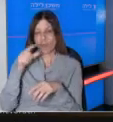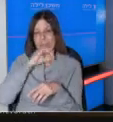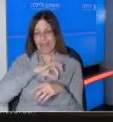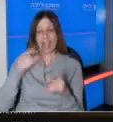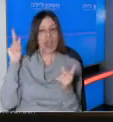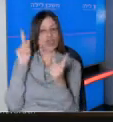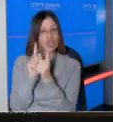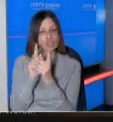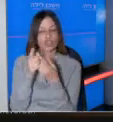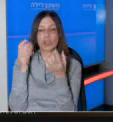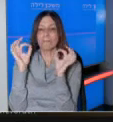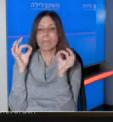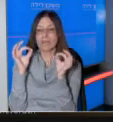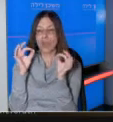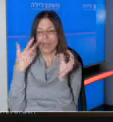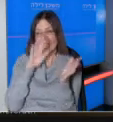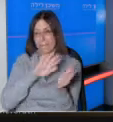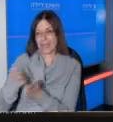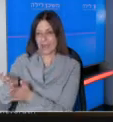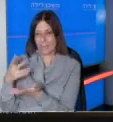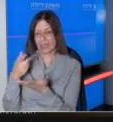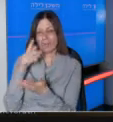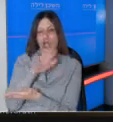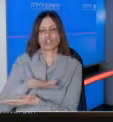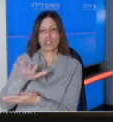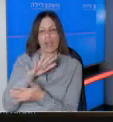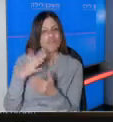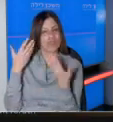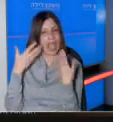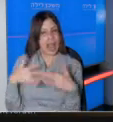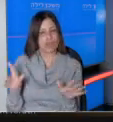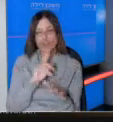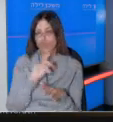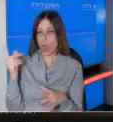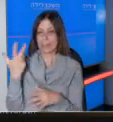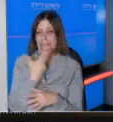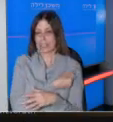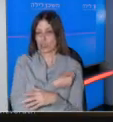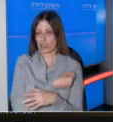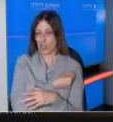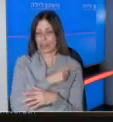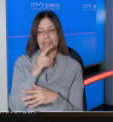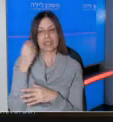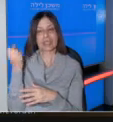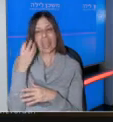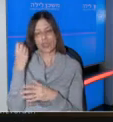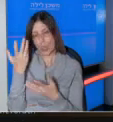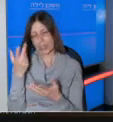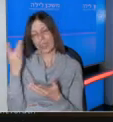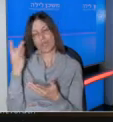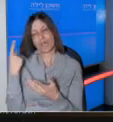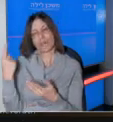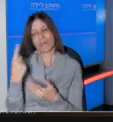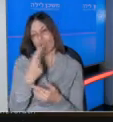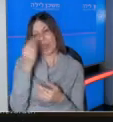להנגיש, במיוחד לפריפריה, ולשכבות החלשות שלא מתחסנות, ניידות, וכמובן בכל